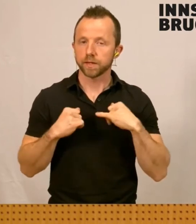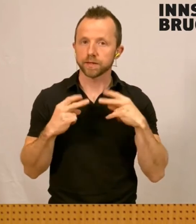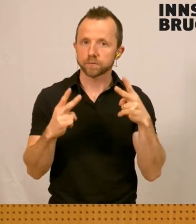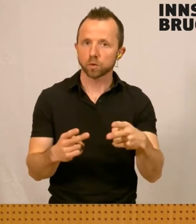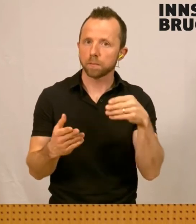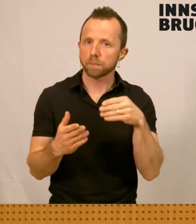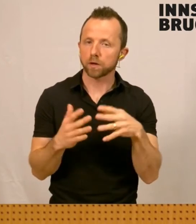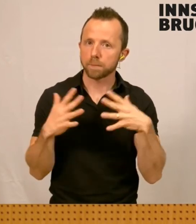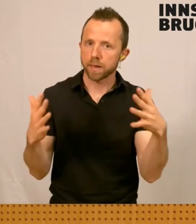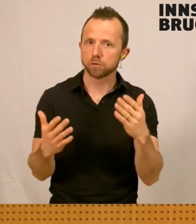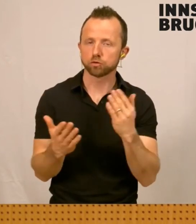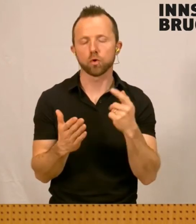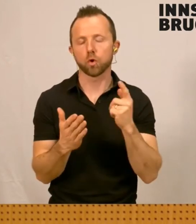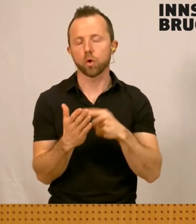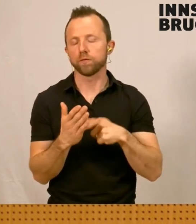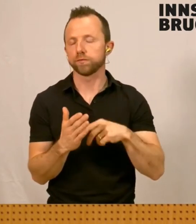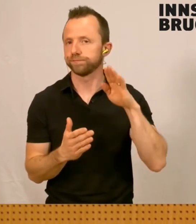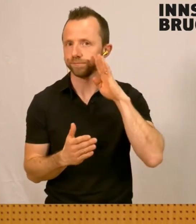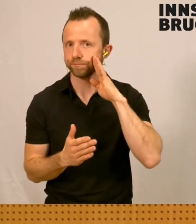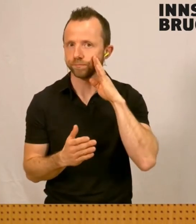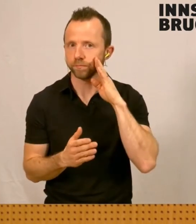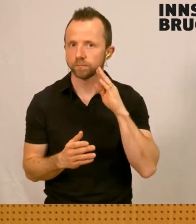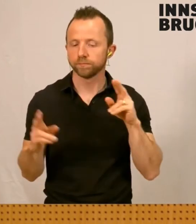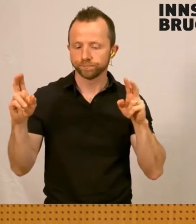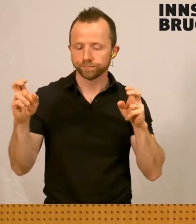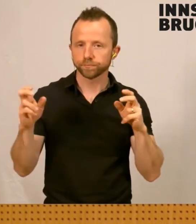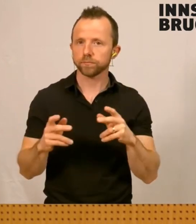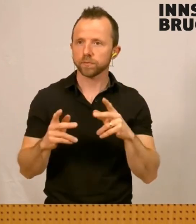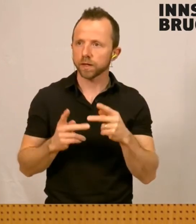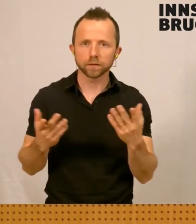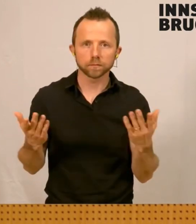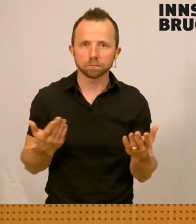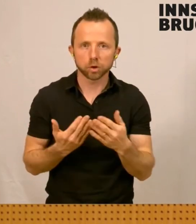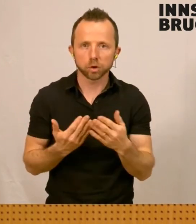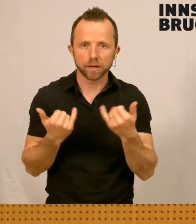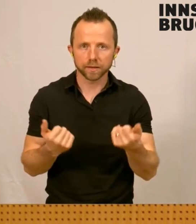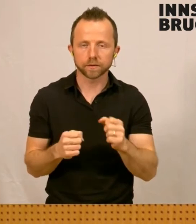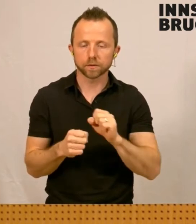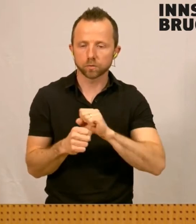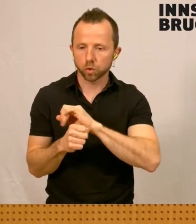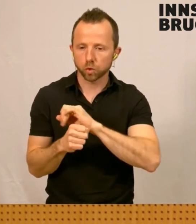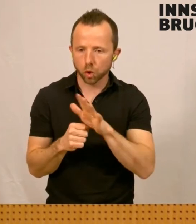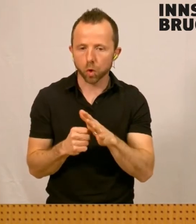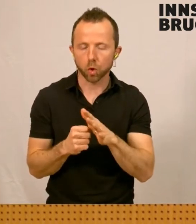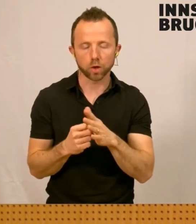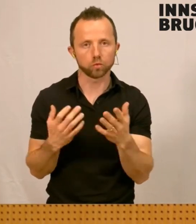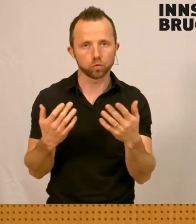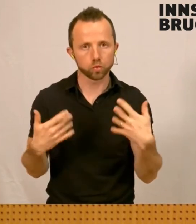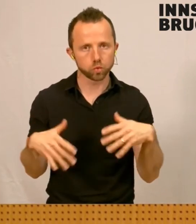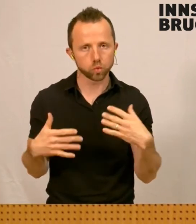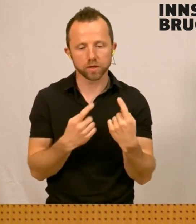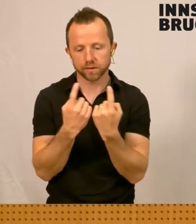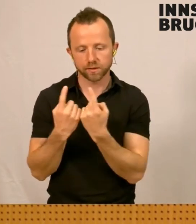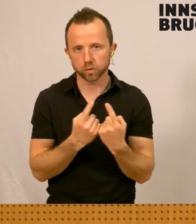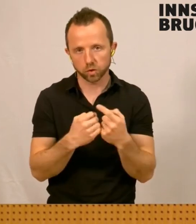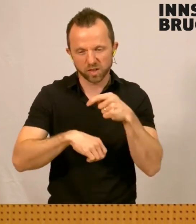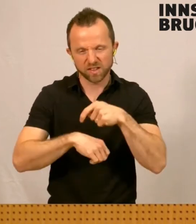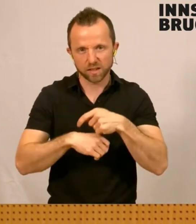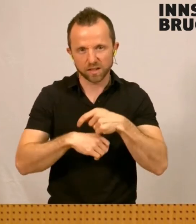und ich will dazu zitieren, man kann doch besonders in den durch Corona arg gebeutelten